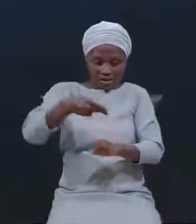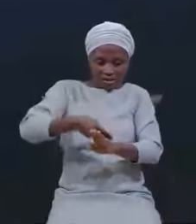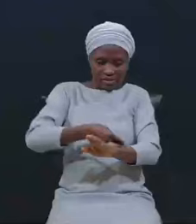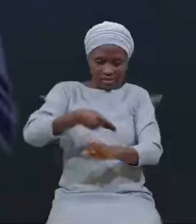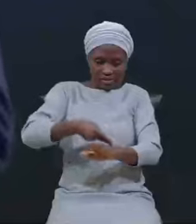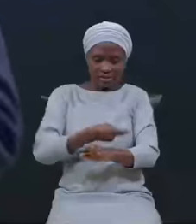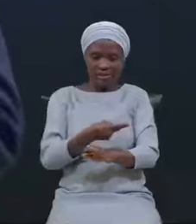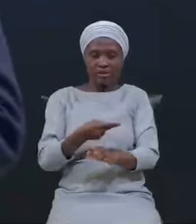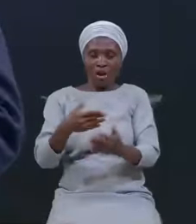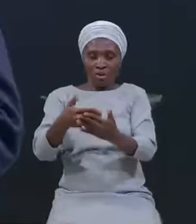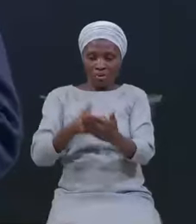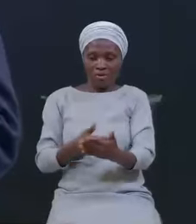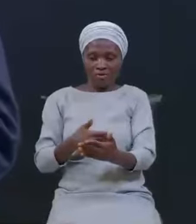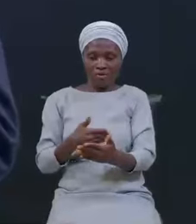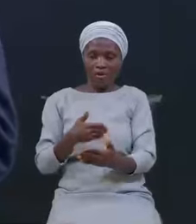la bouche.